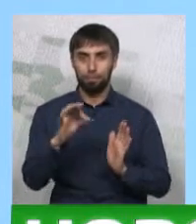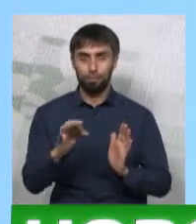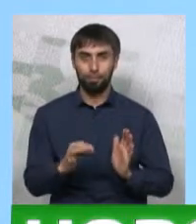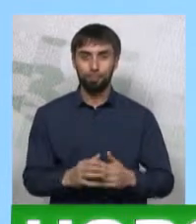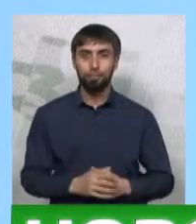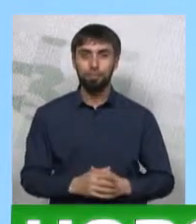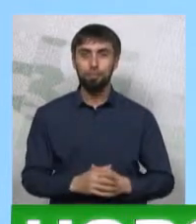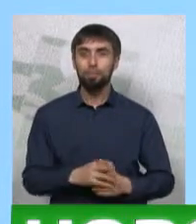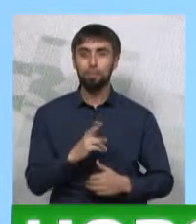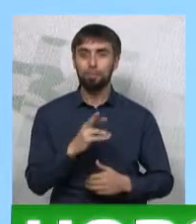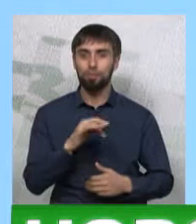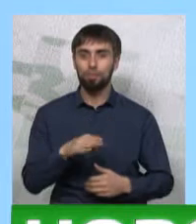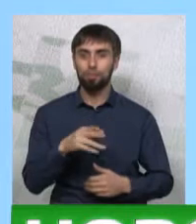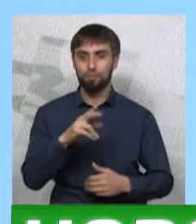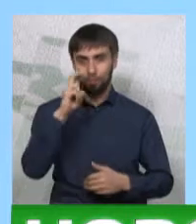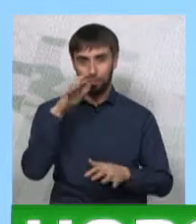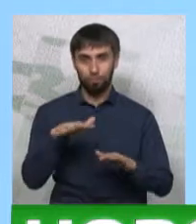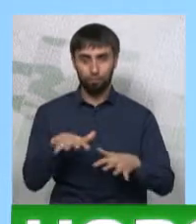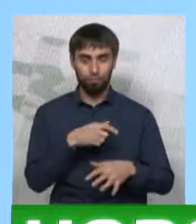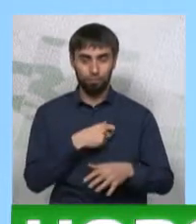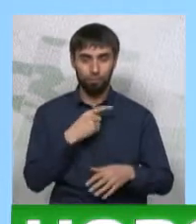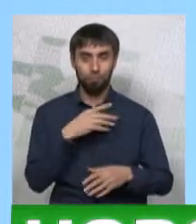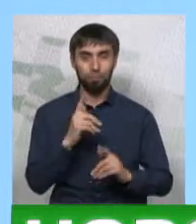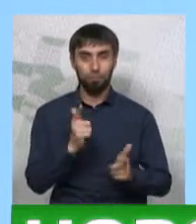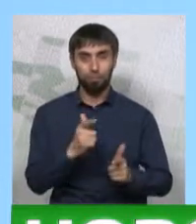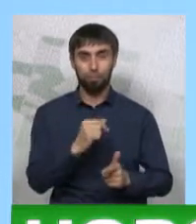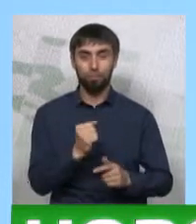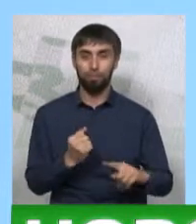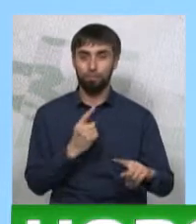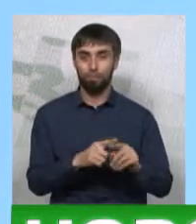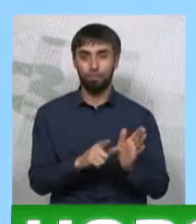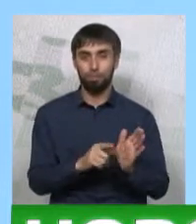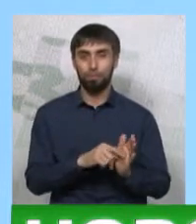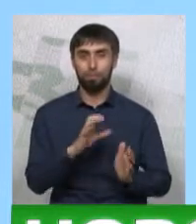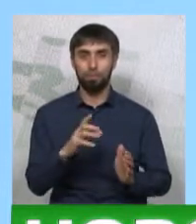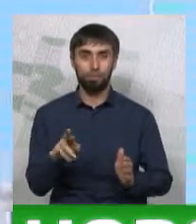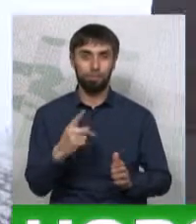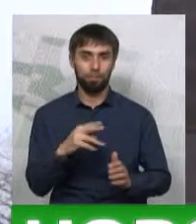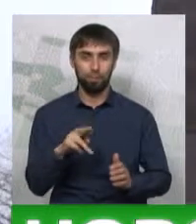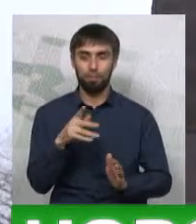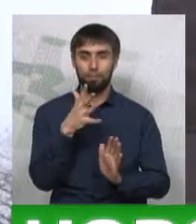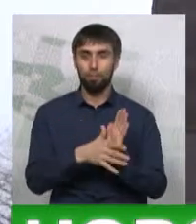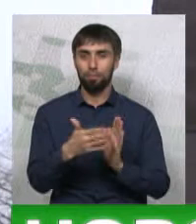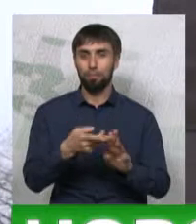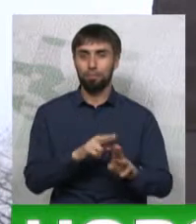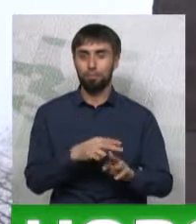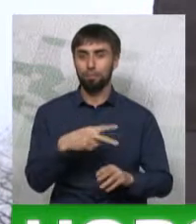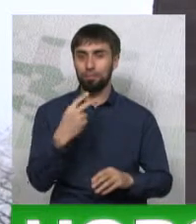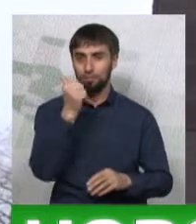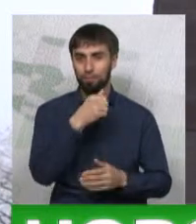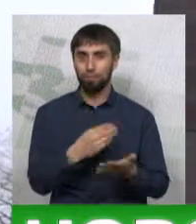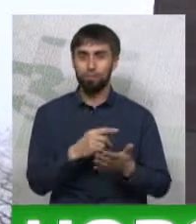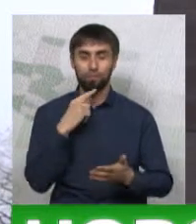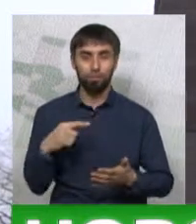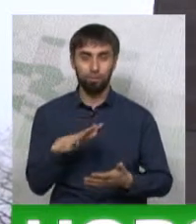8,6%. Комитет Госдумы поддержал поправки об индексации пенсии с 1 января. Расходы на эти цели в 2022 году в